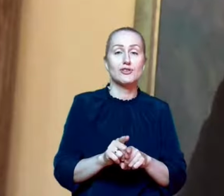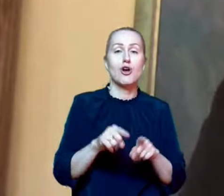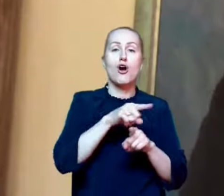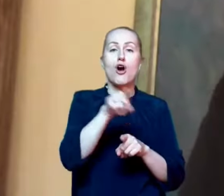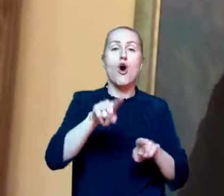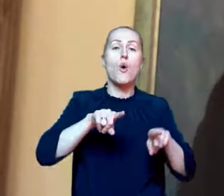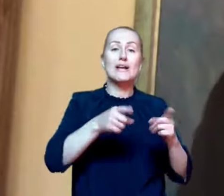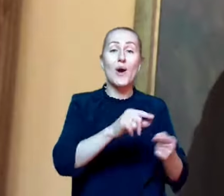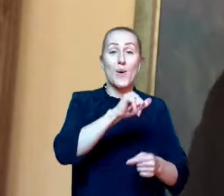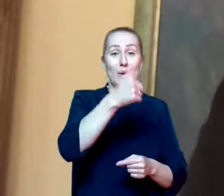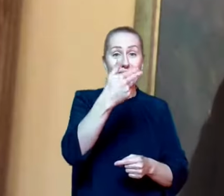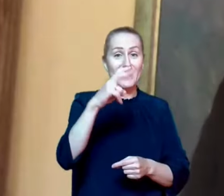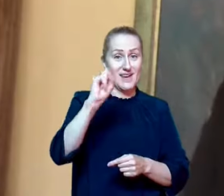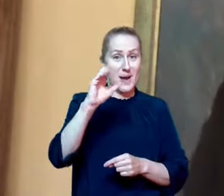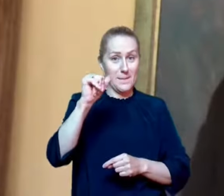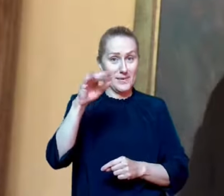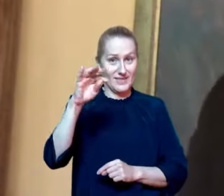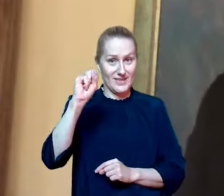organizacji UN Habitat.